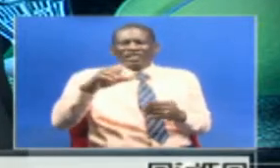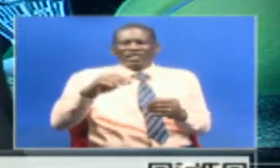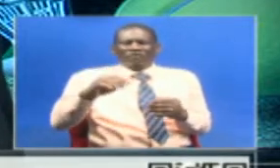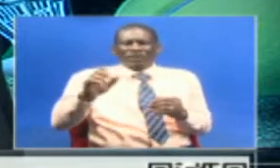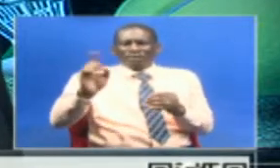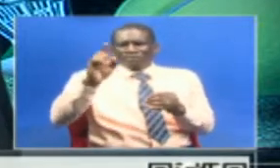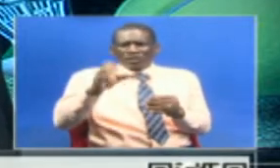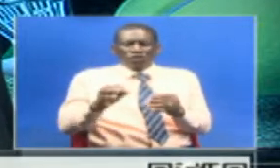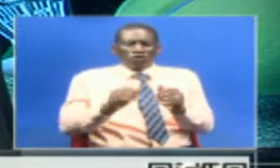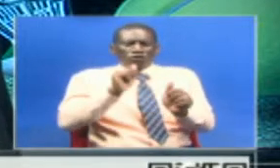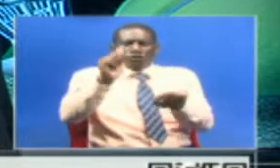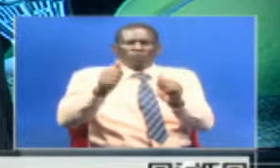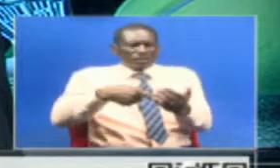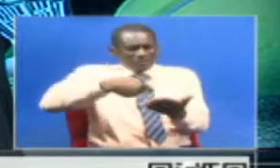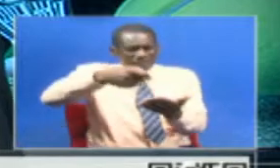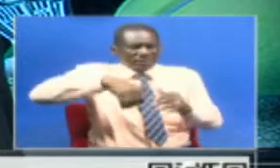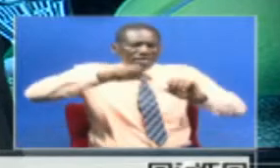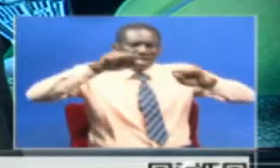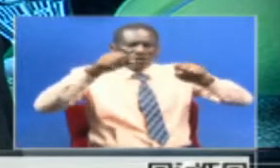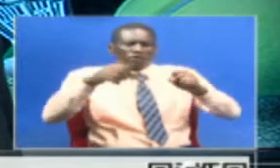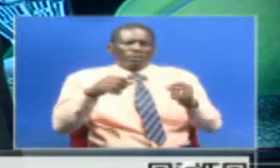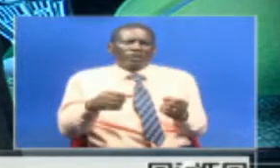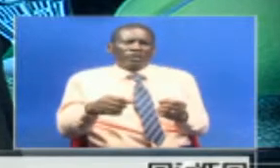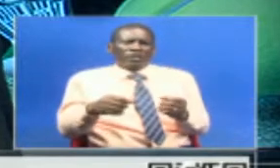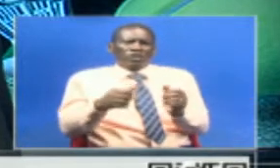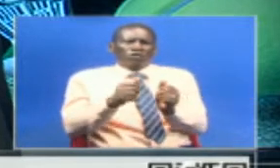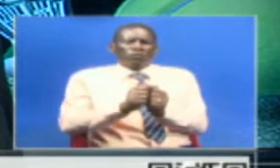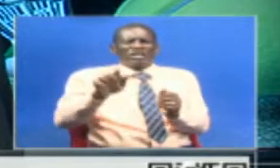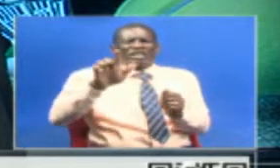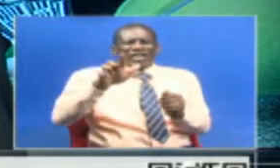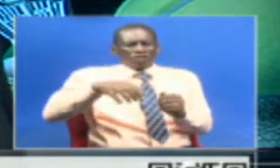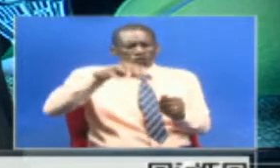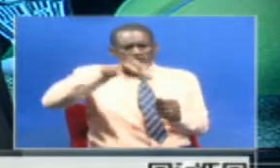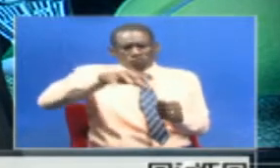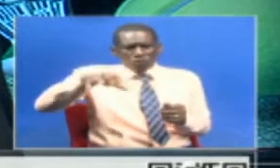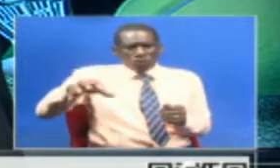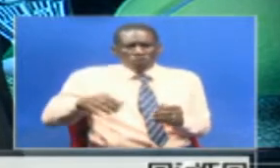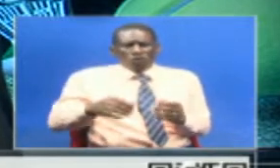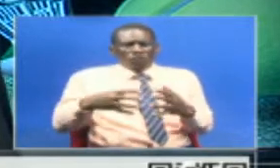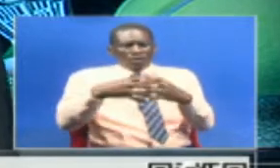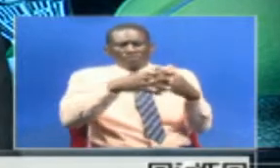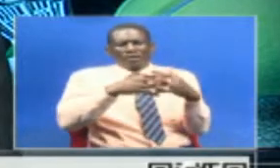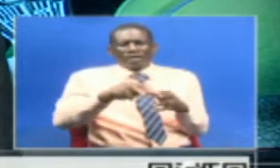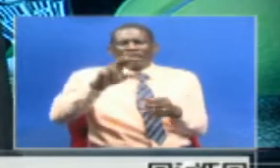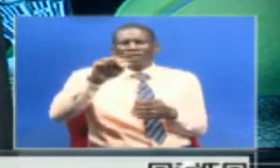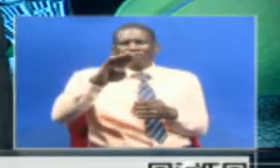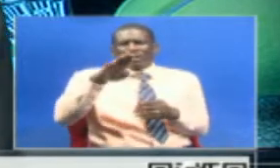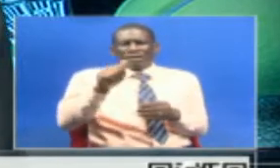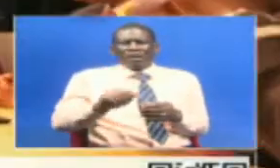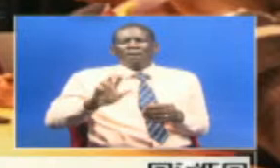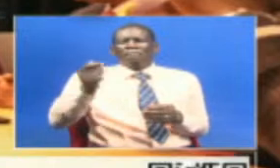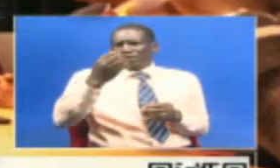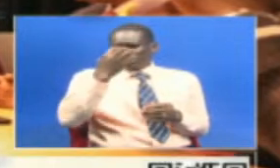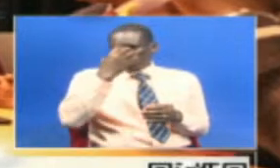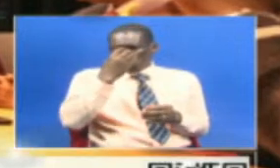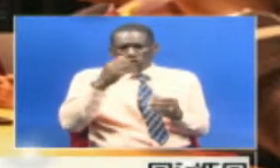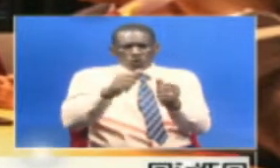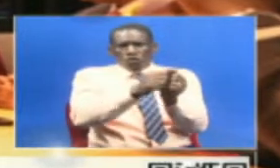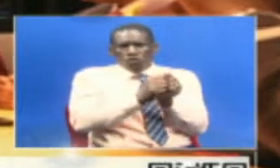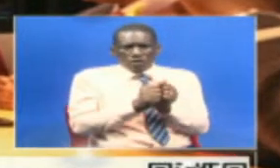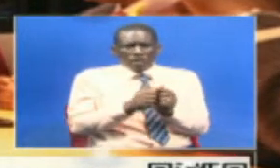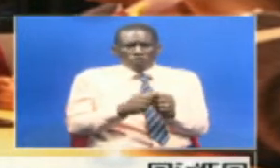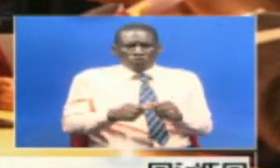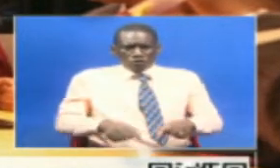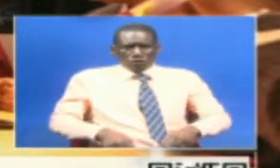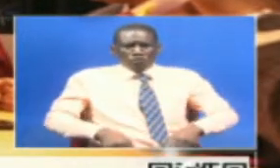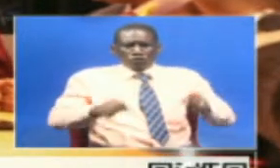ya babu Namawamba kutia saini mkataba wa makubaliano na ligi kuu ya mpira wa kikapu ya Marekani NBA. Rais William Ruto pamoja na mkurugenzi